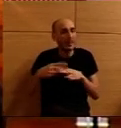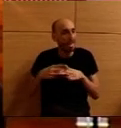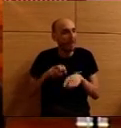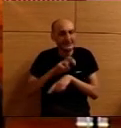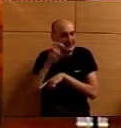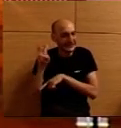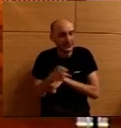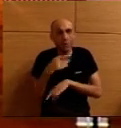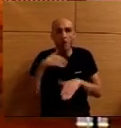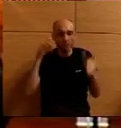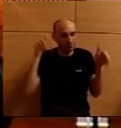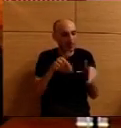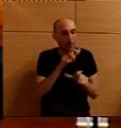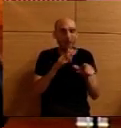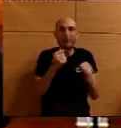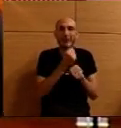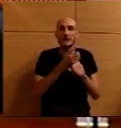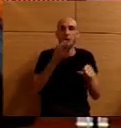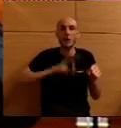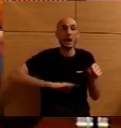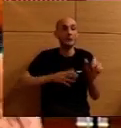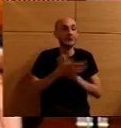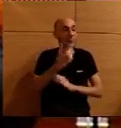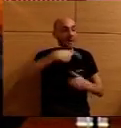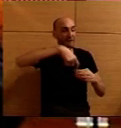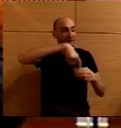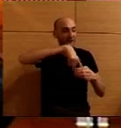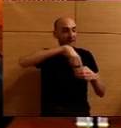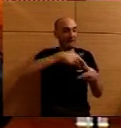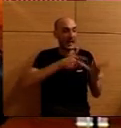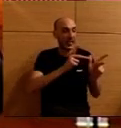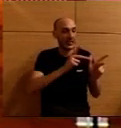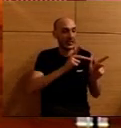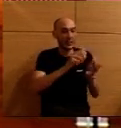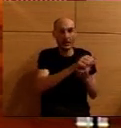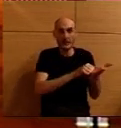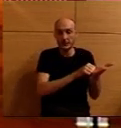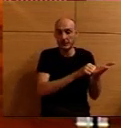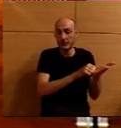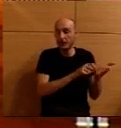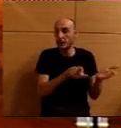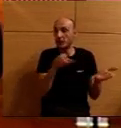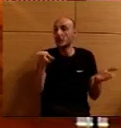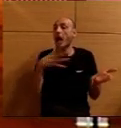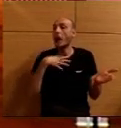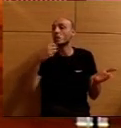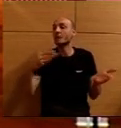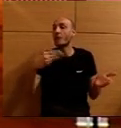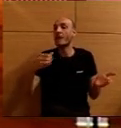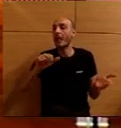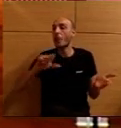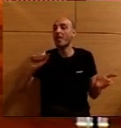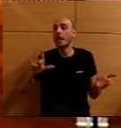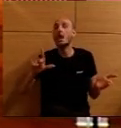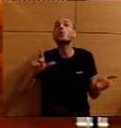altres coses, no, m'he cenyit a personal. Vacants, el 36% ben aguacil. Això he dit, senyor president, ni més ni menys, i pense que ara